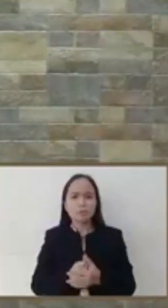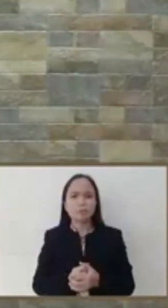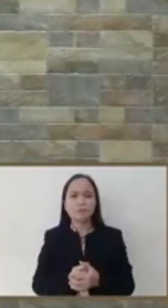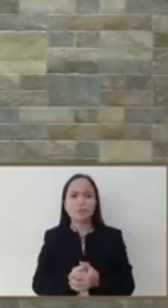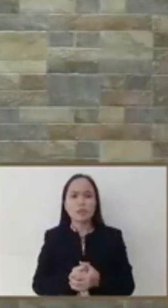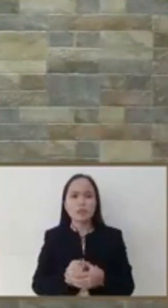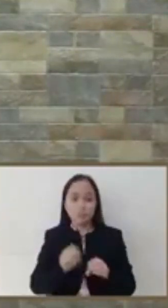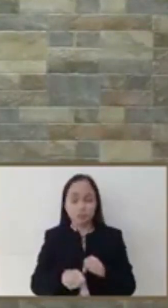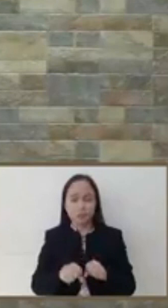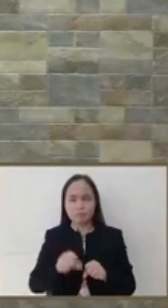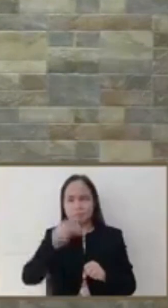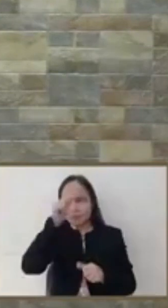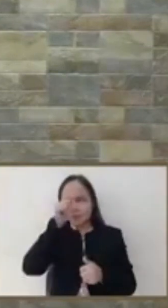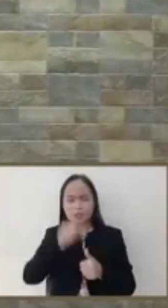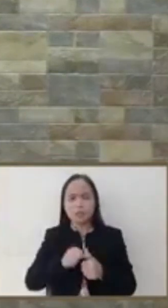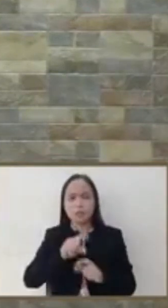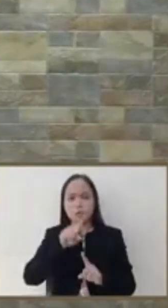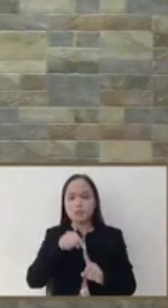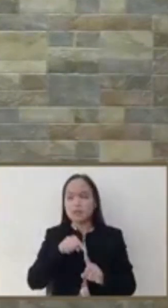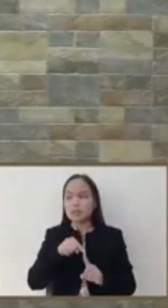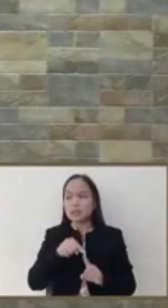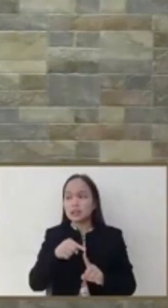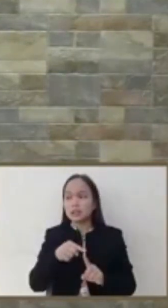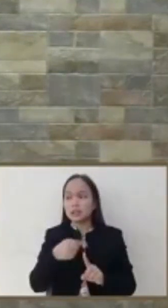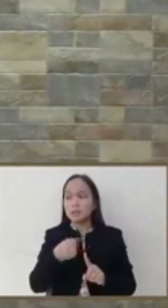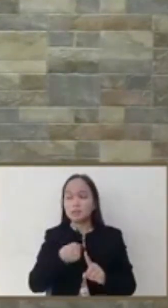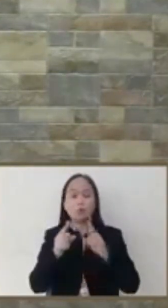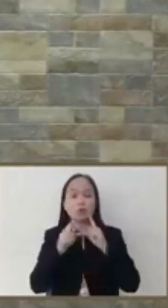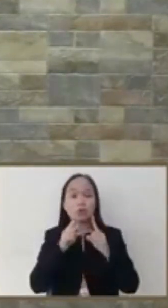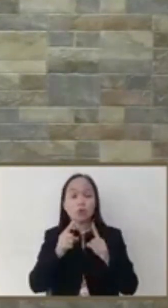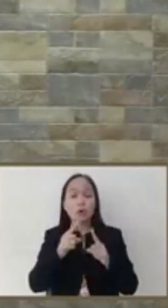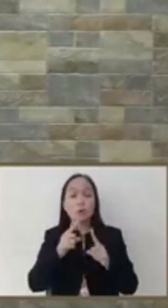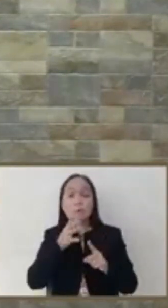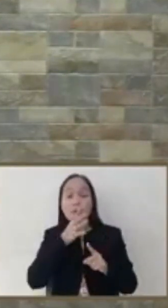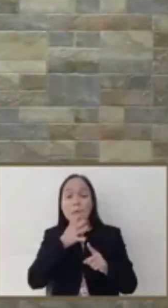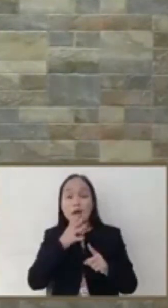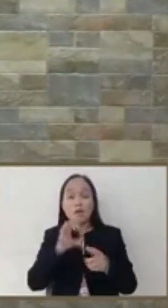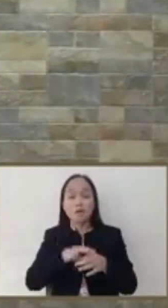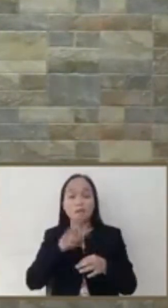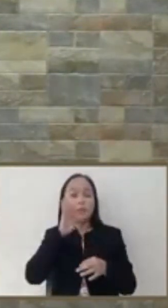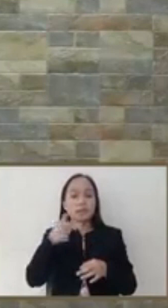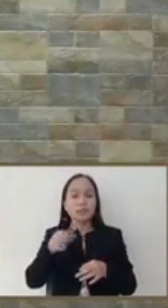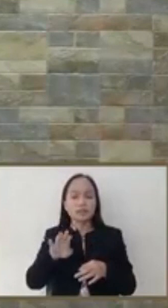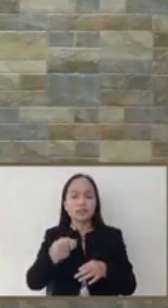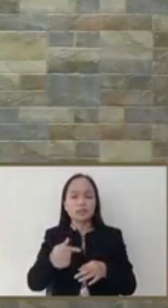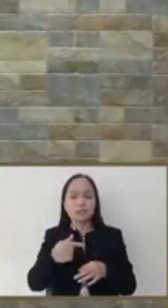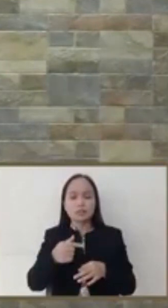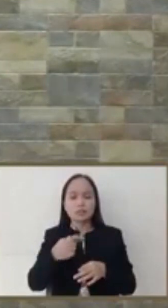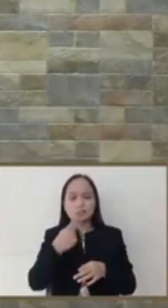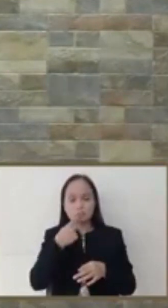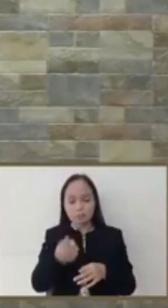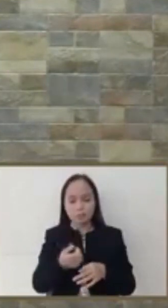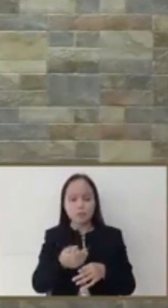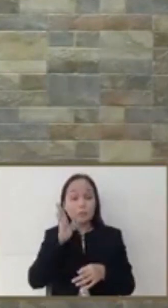See, naalala ko yung sinabi sa akin ng nanay ni Brother Greg. Sabi sa akin, you know, Brother Kiel, we're not rich.